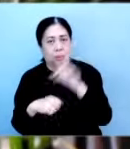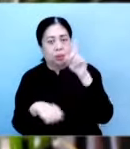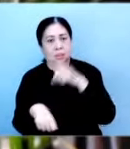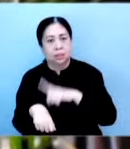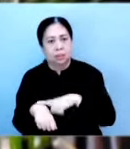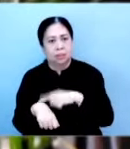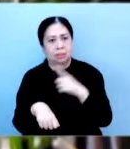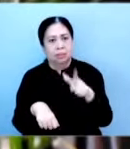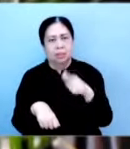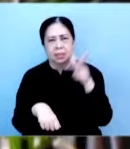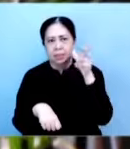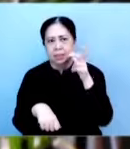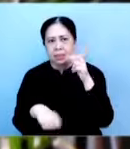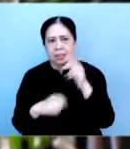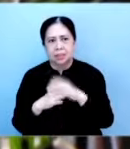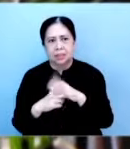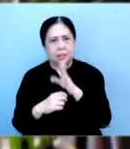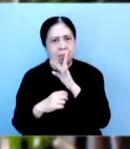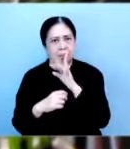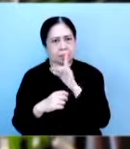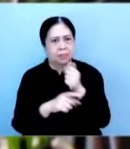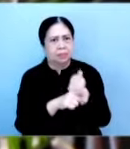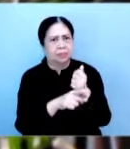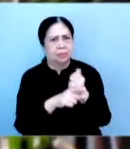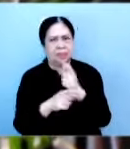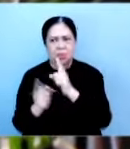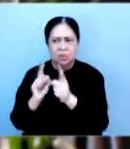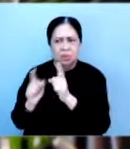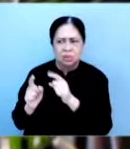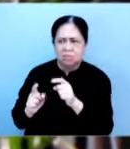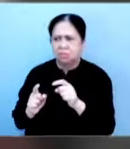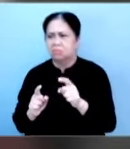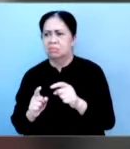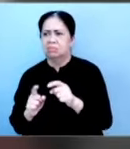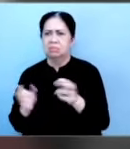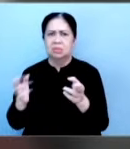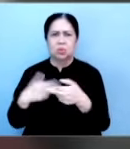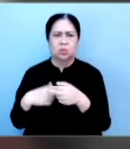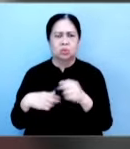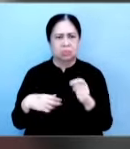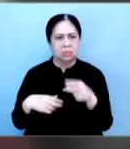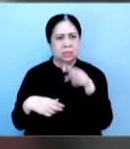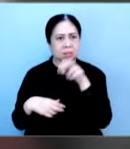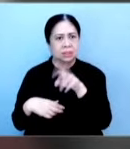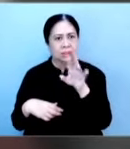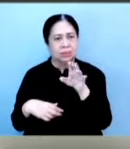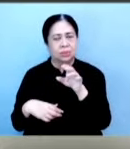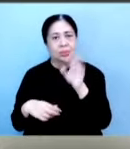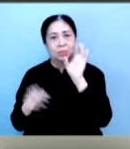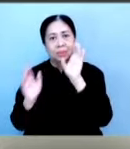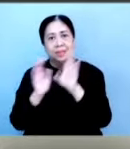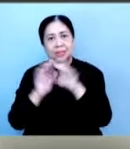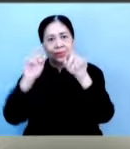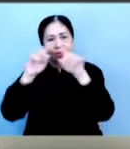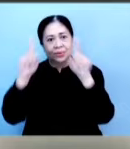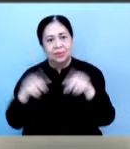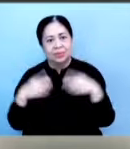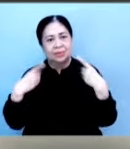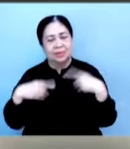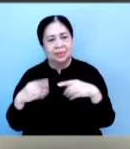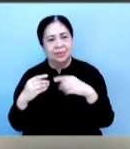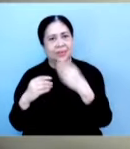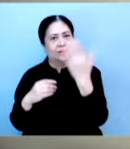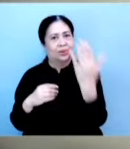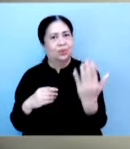narinig ko si ibon na nagsasalita parang may kausap siya mag-isa sa kwarto nakita ko yung pillow na may damit ni Mikey nakasandal sa